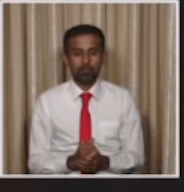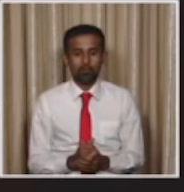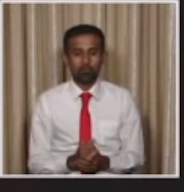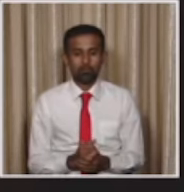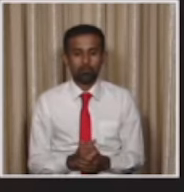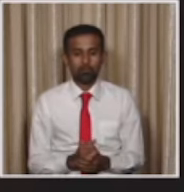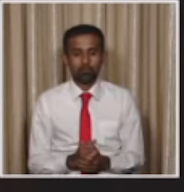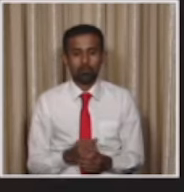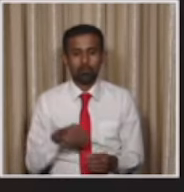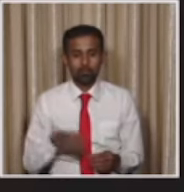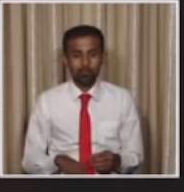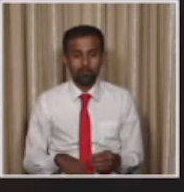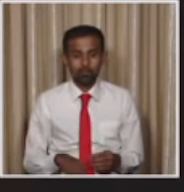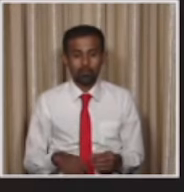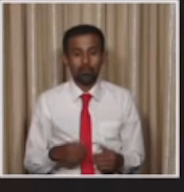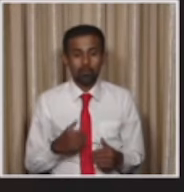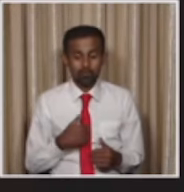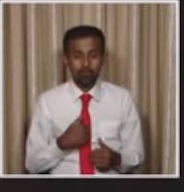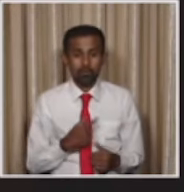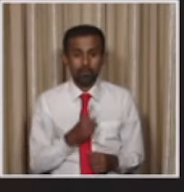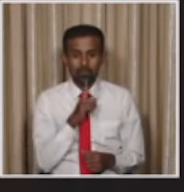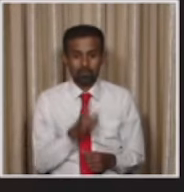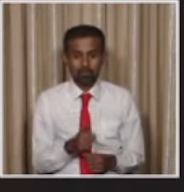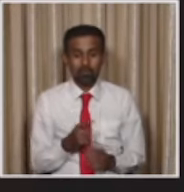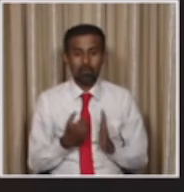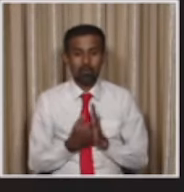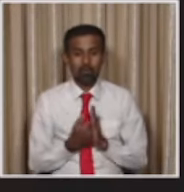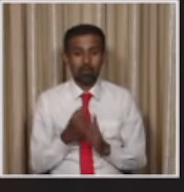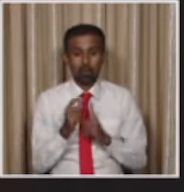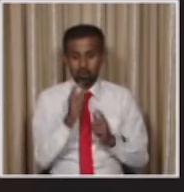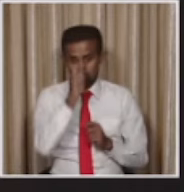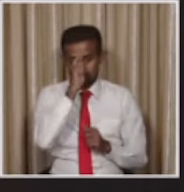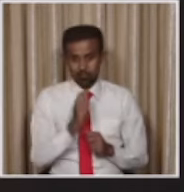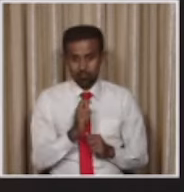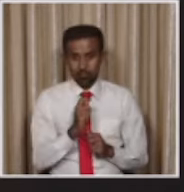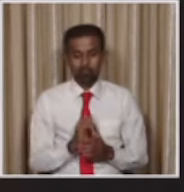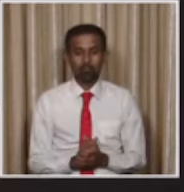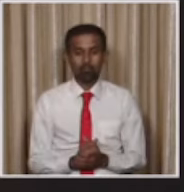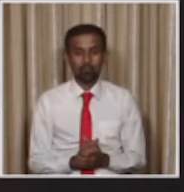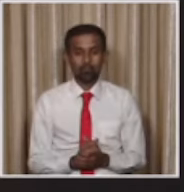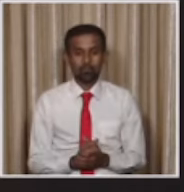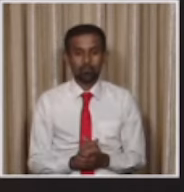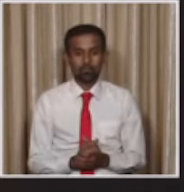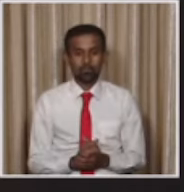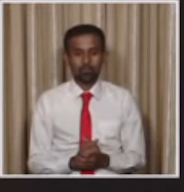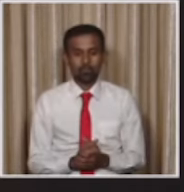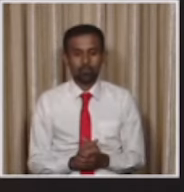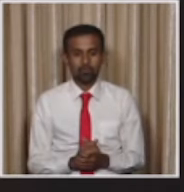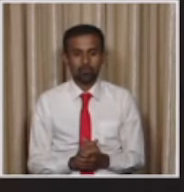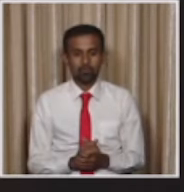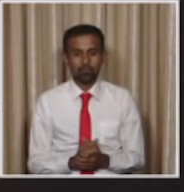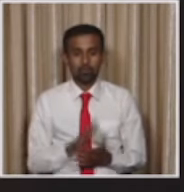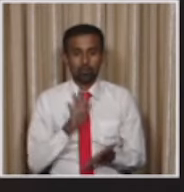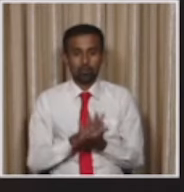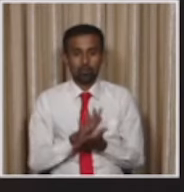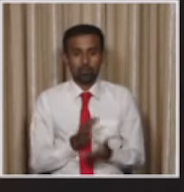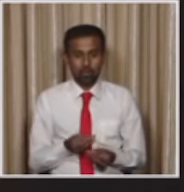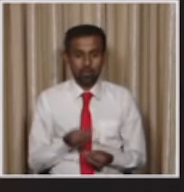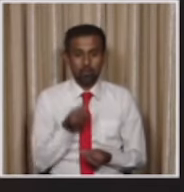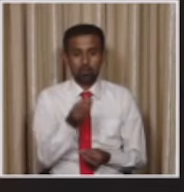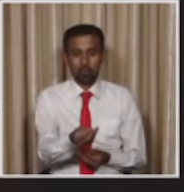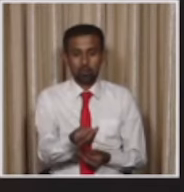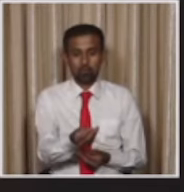ඕනේ. ඉතින් ඒකම අපි කියන්න ඕනේ ගරු මූලාශ්‍රයේ මන්ත්‍රීතුමනි, දැන් එන්නේ උත්සව කාලයක්.